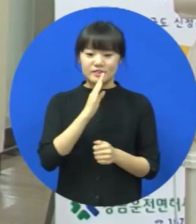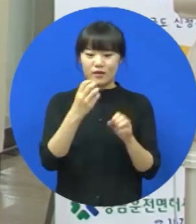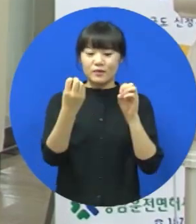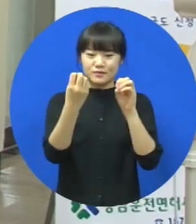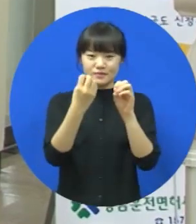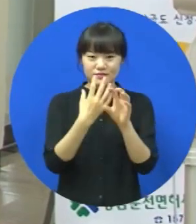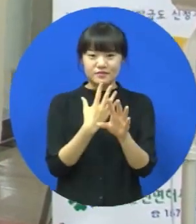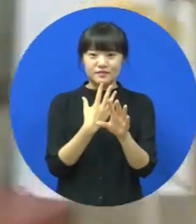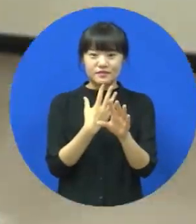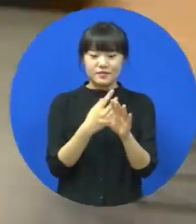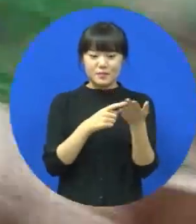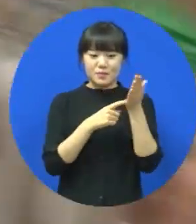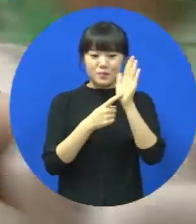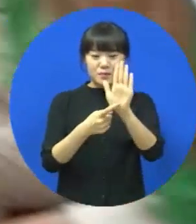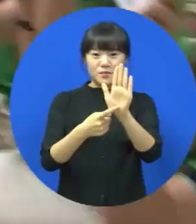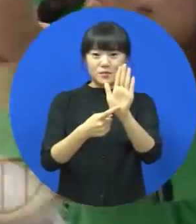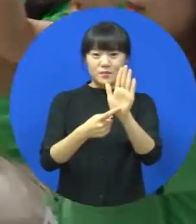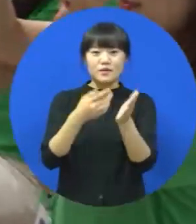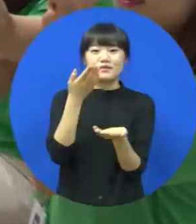정답을 들어주세요!